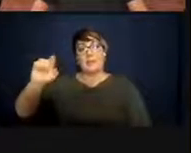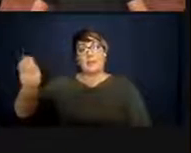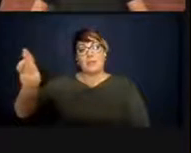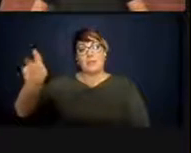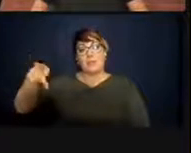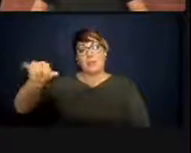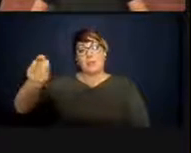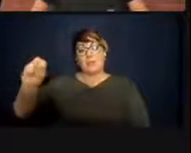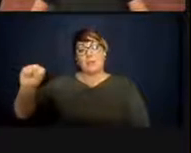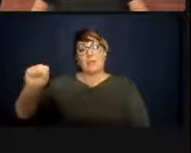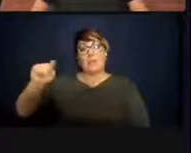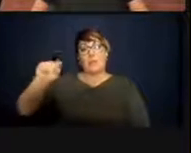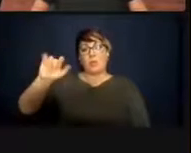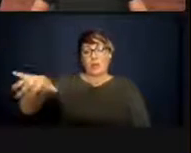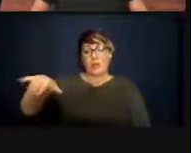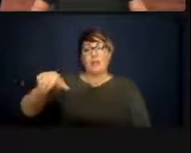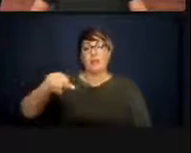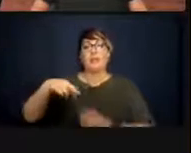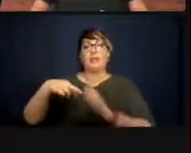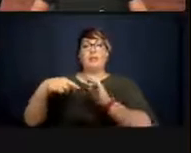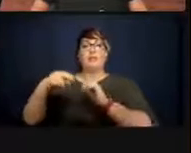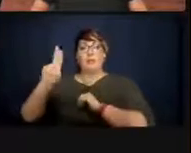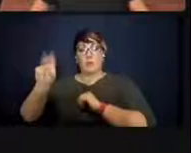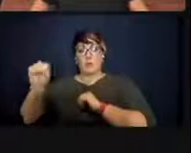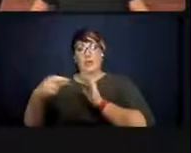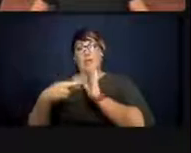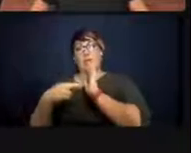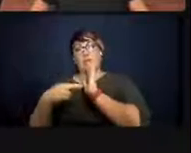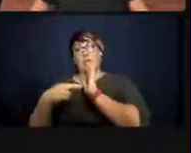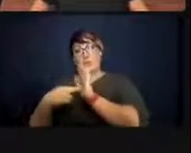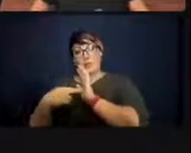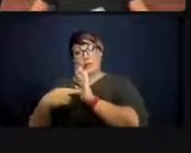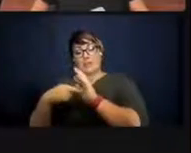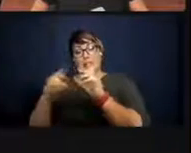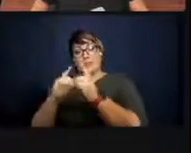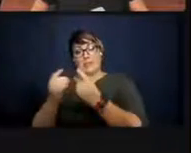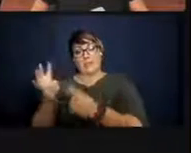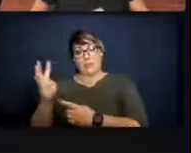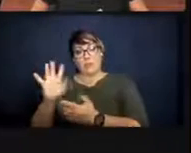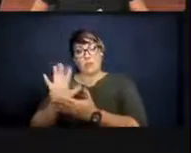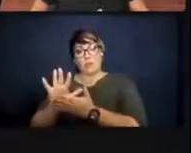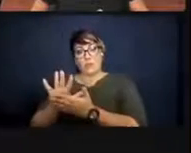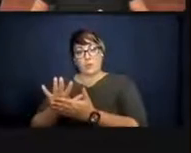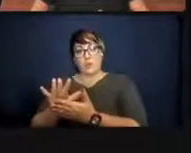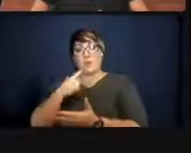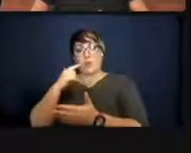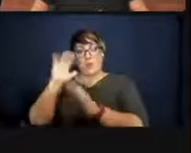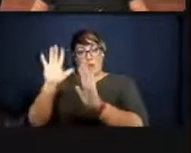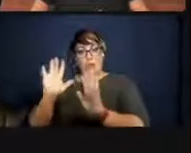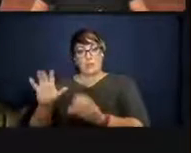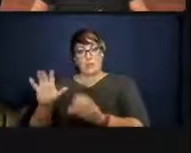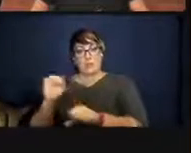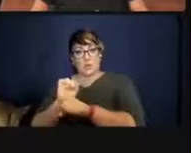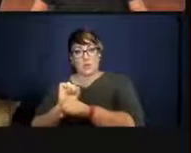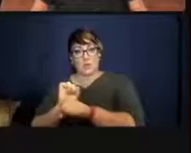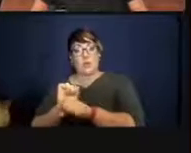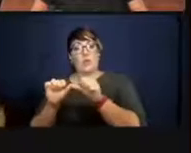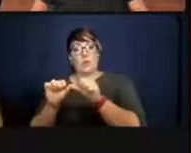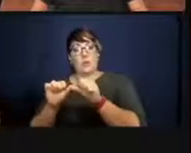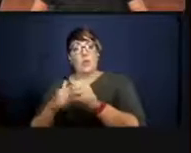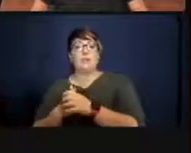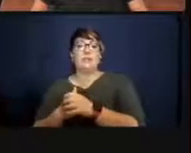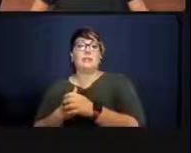وتوني منيو اي بي اس، تمثل المدارس الأربعة. فهناك تطور كبير يحدث، أعرف